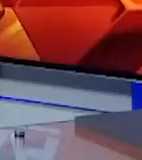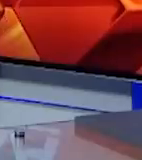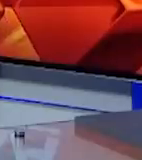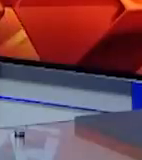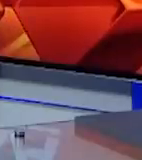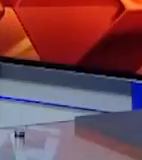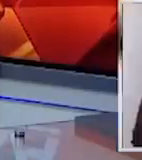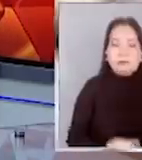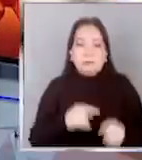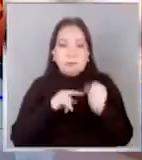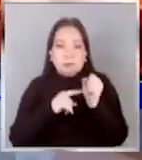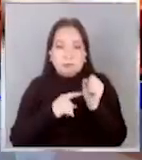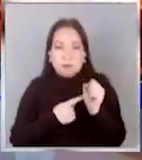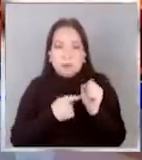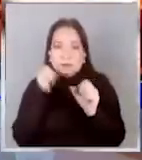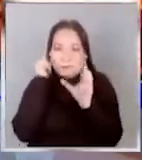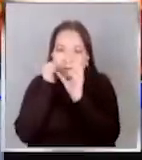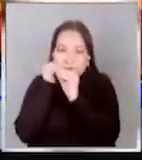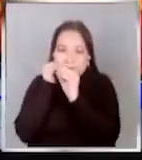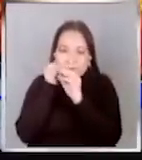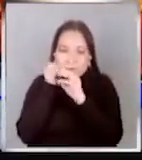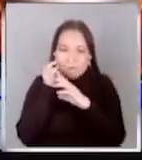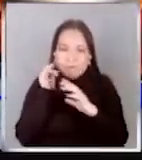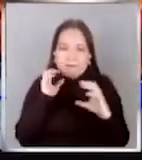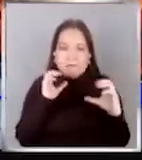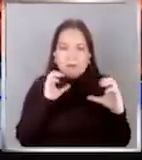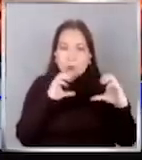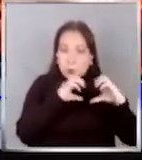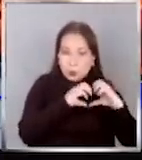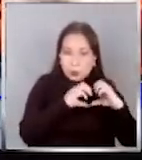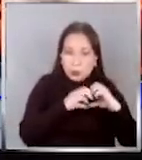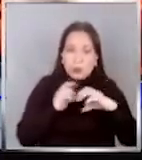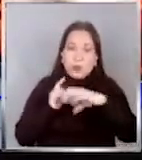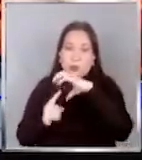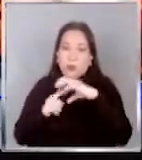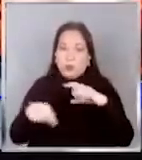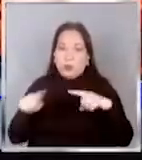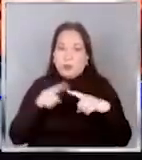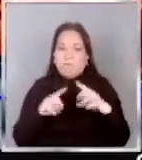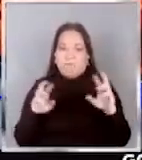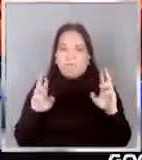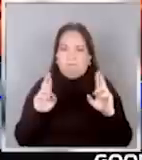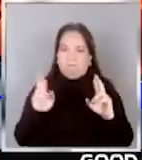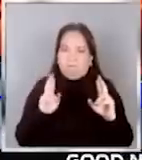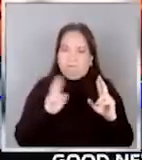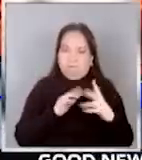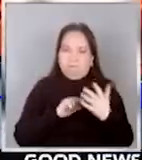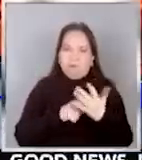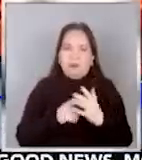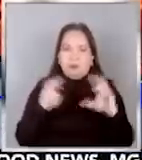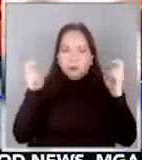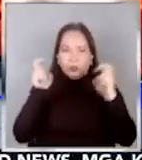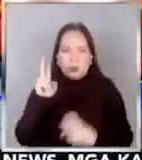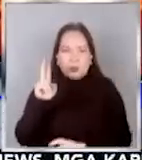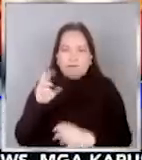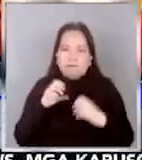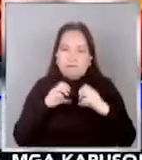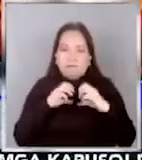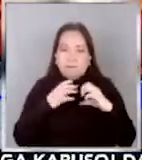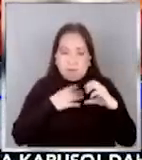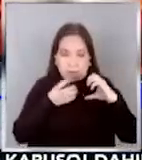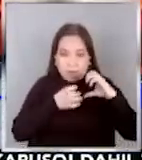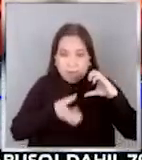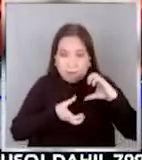Nagsimula na ang taping ng Kapuso at Kapamilya Cast para sa inabang ang groundbreaking television series na Unbreak My Heart. Full force na